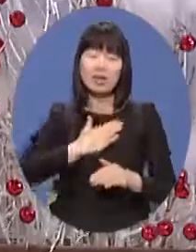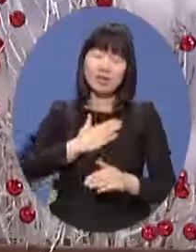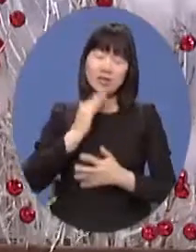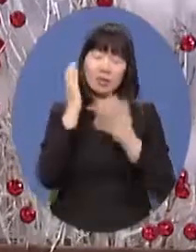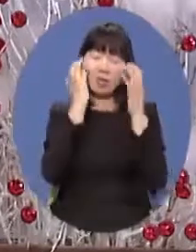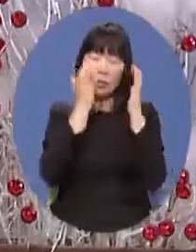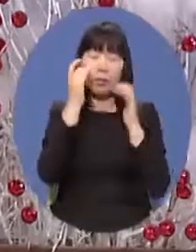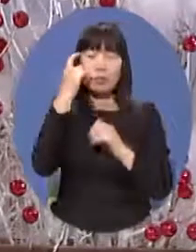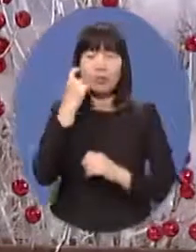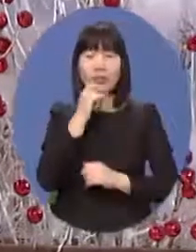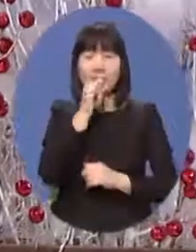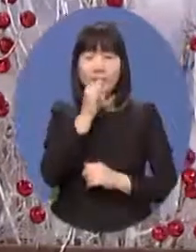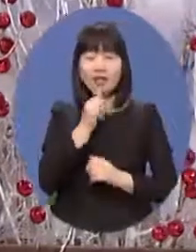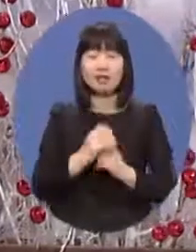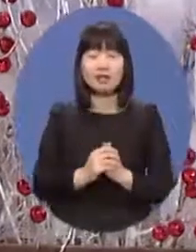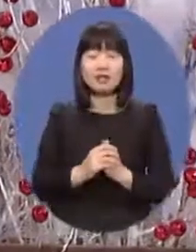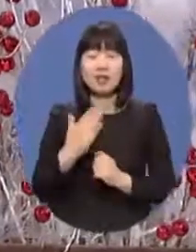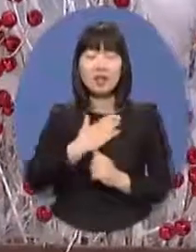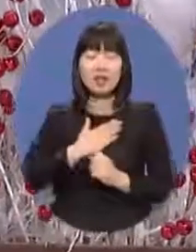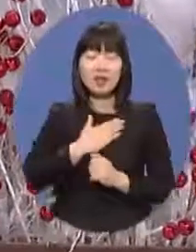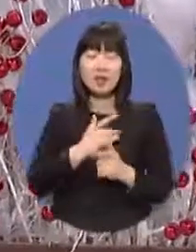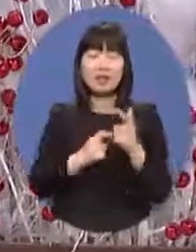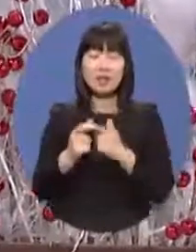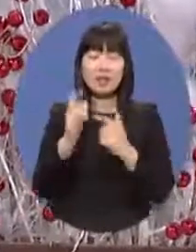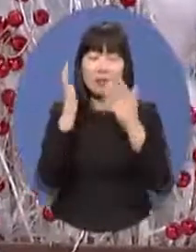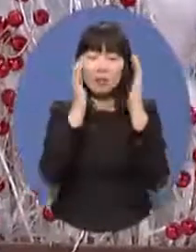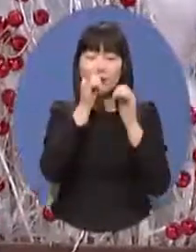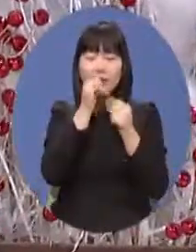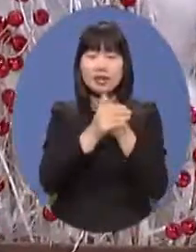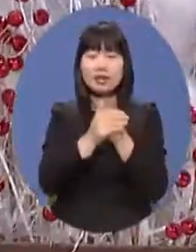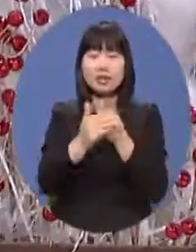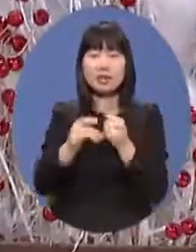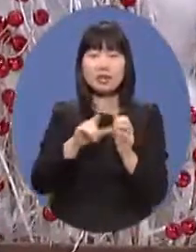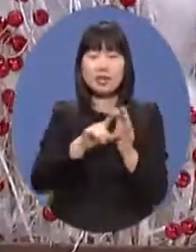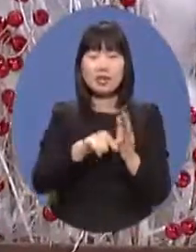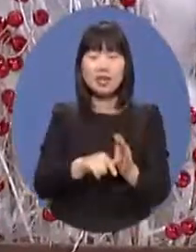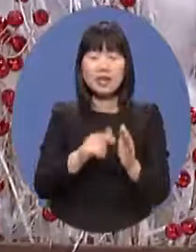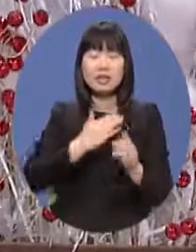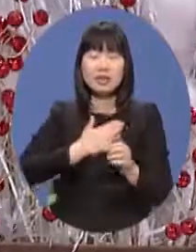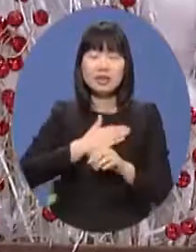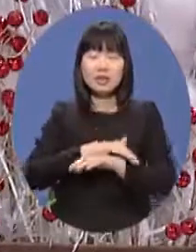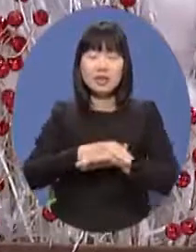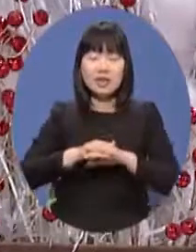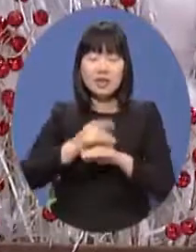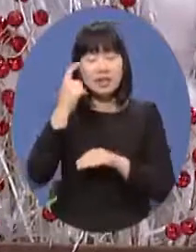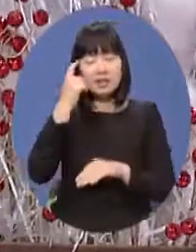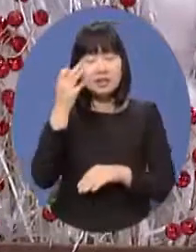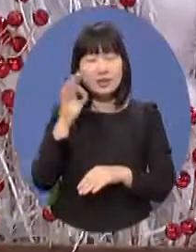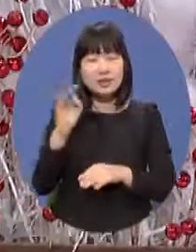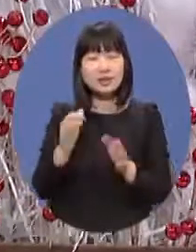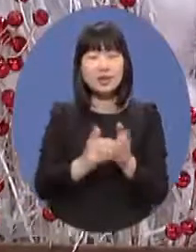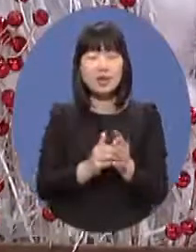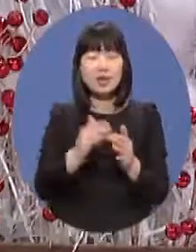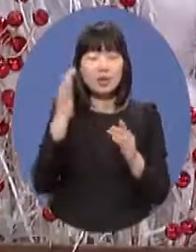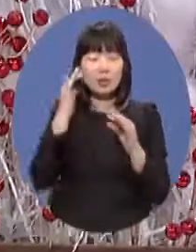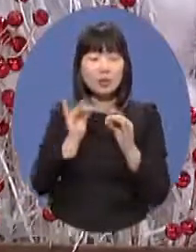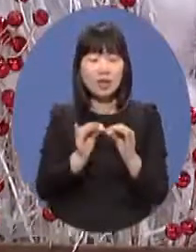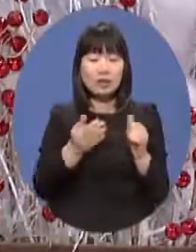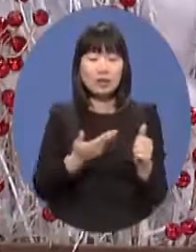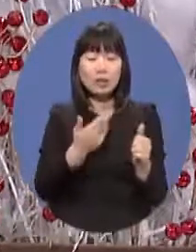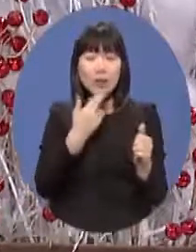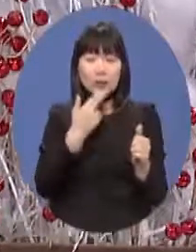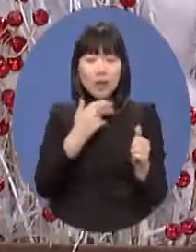그렇죠. 예, 그러니까 아이들이 감정이 그러니까 더 복잡해지니까 이런 때 이 감정을 잘 인식해주고 이걸 공감해주지